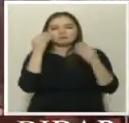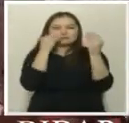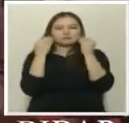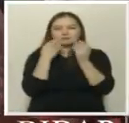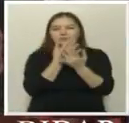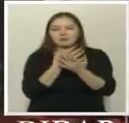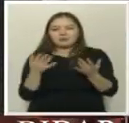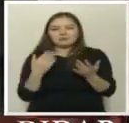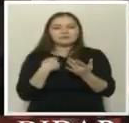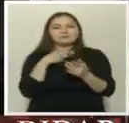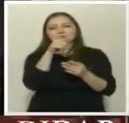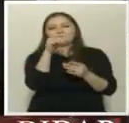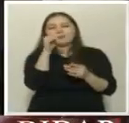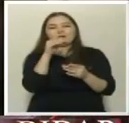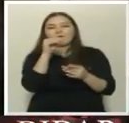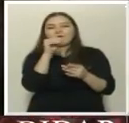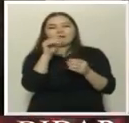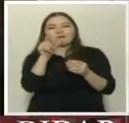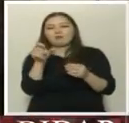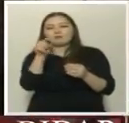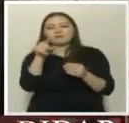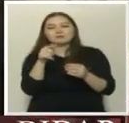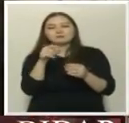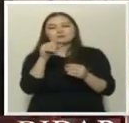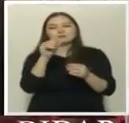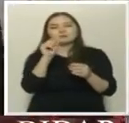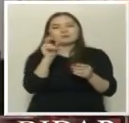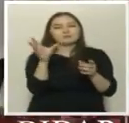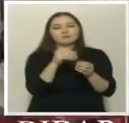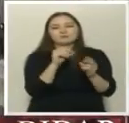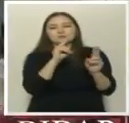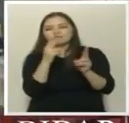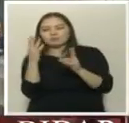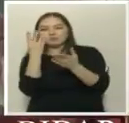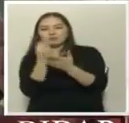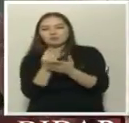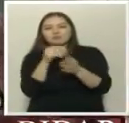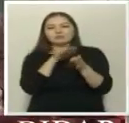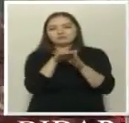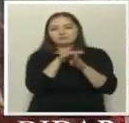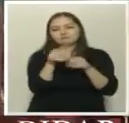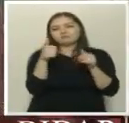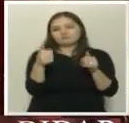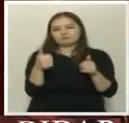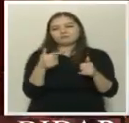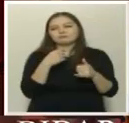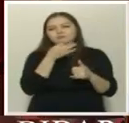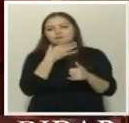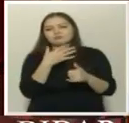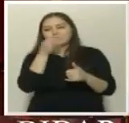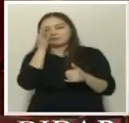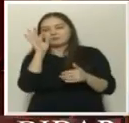прекрасная игра актеров музыкантов декорации Я понимаю что суть спектакля сближение народа с властью